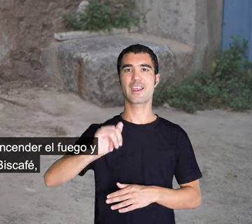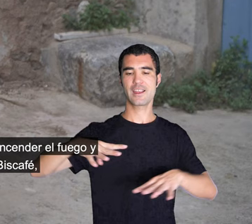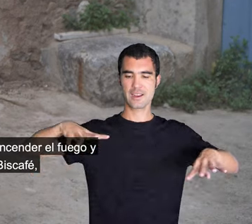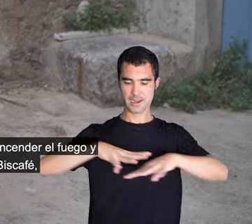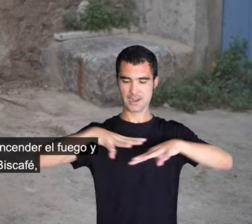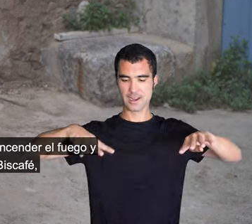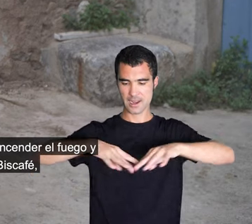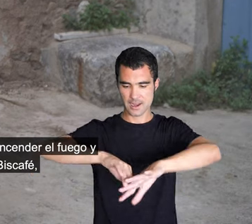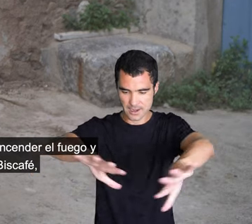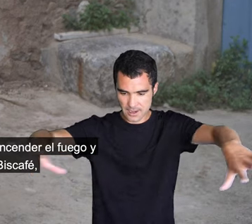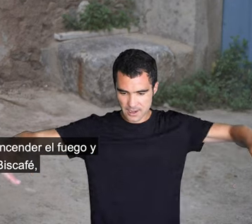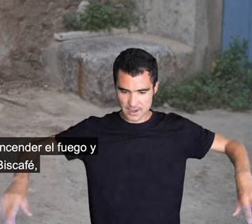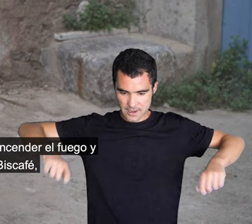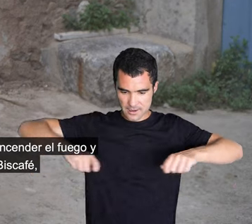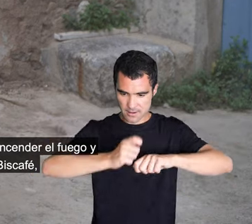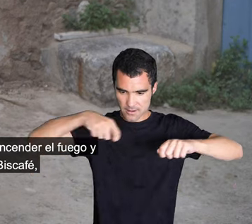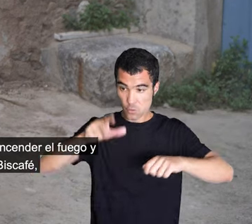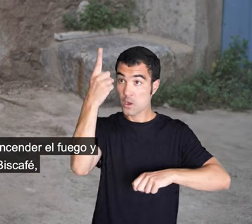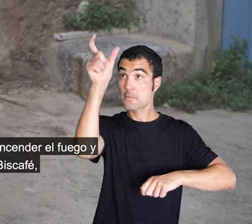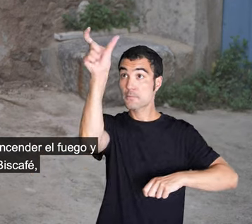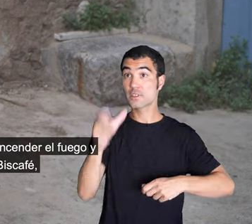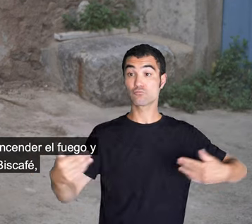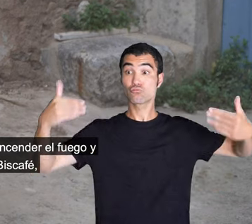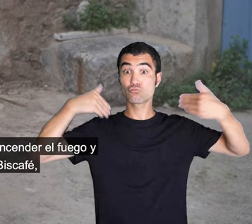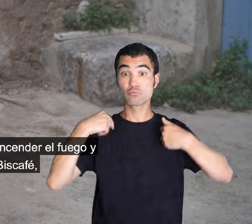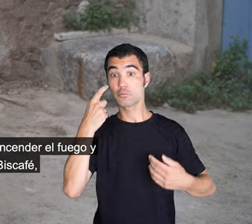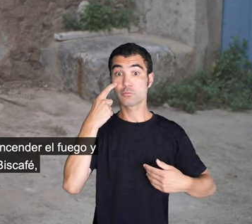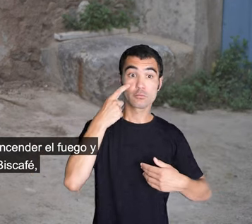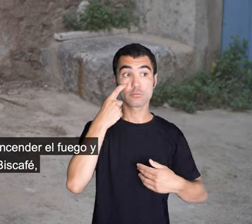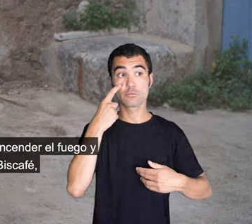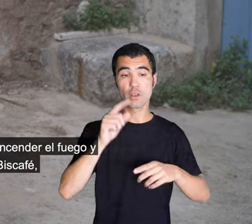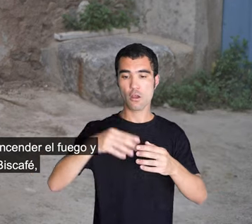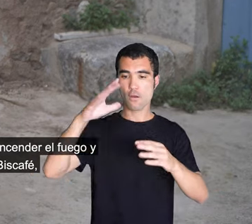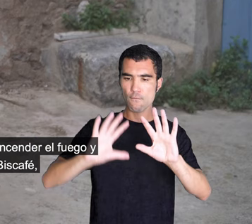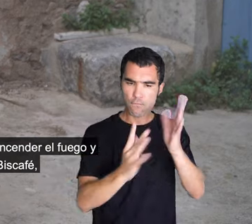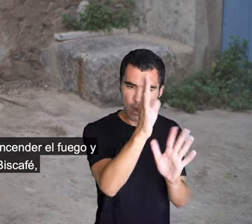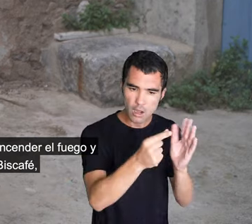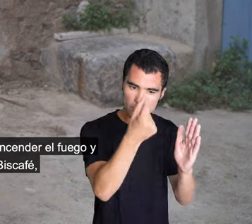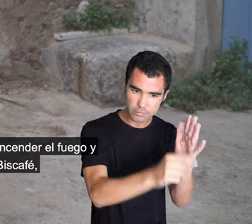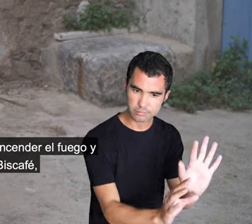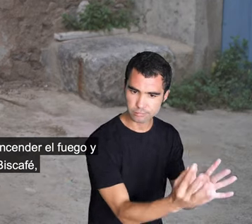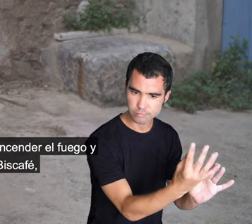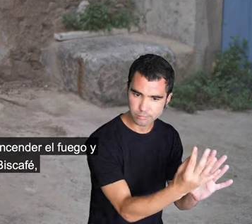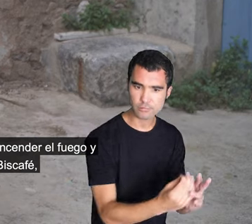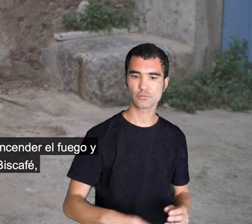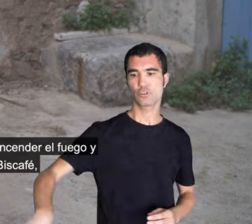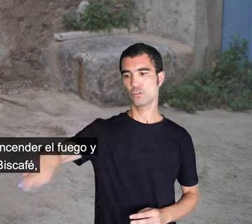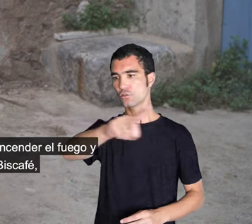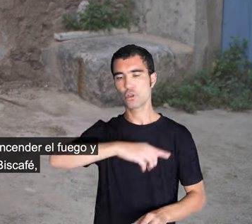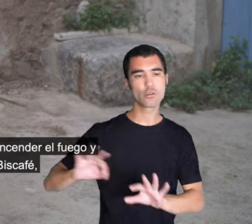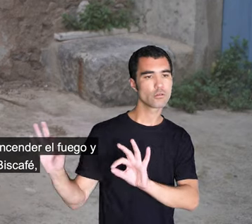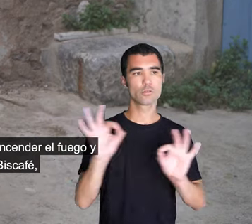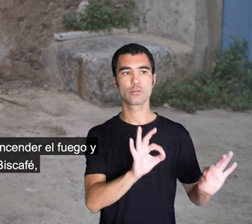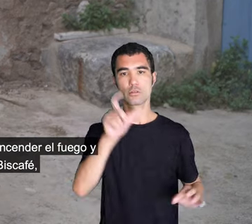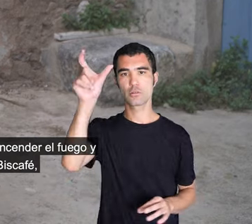xerxes. I una de les persones que se cuidaven d'encendre el foc i de tenir-ho tot a punt,